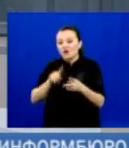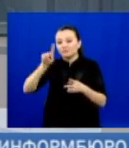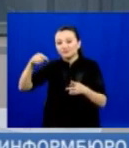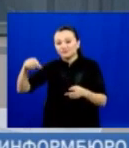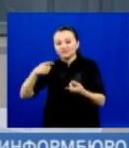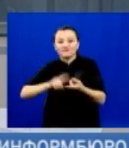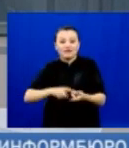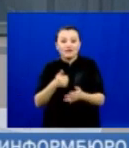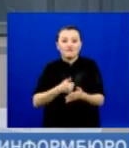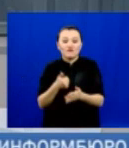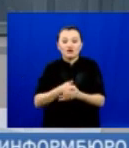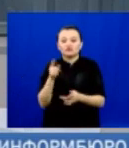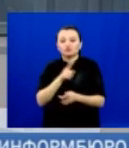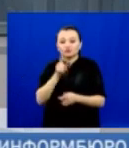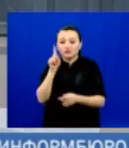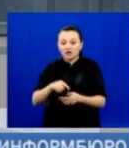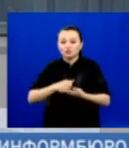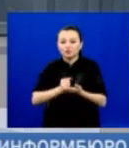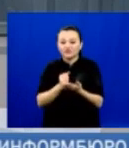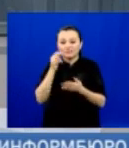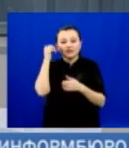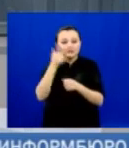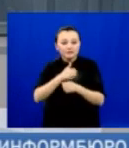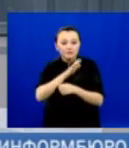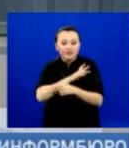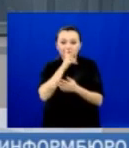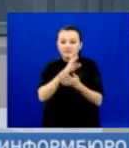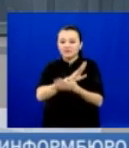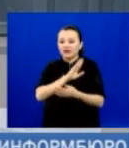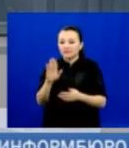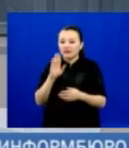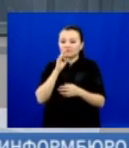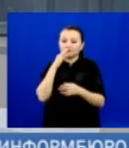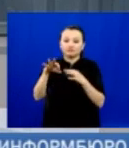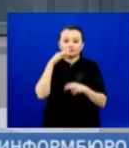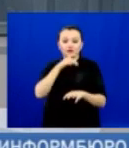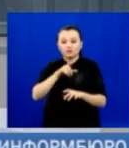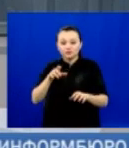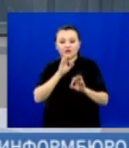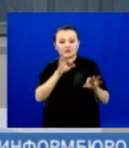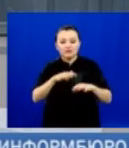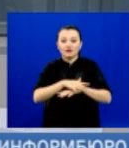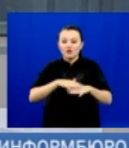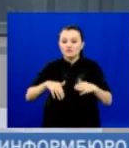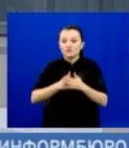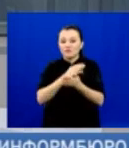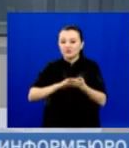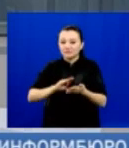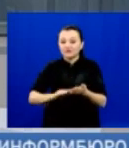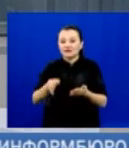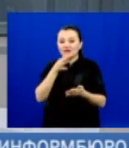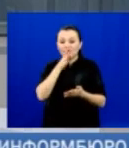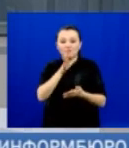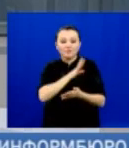разработчики расхвалили настолько, что его даже утвердил президент. Несмотря на критику, авторы уверяли, что народу новая письменность